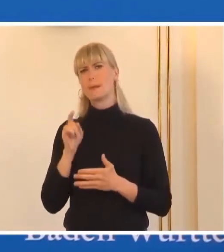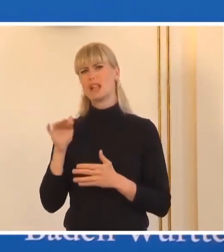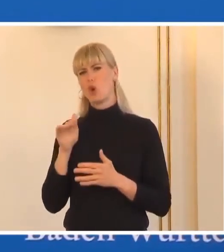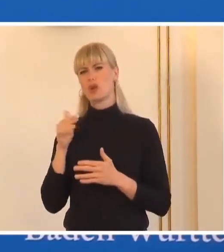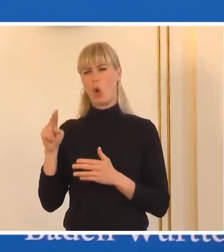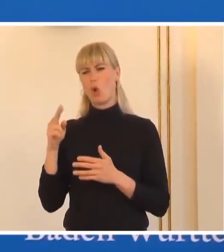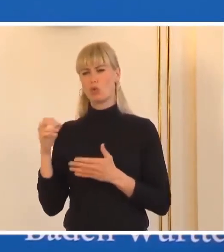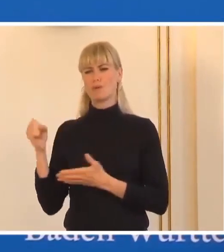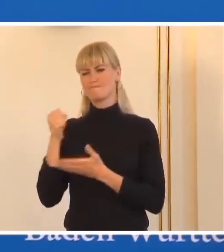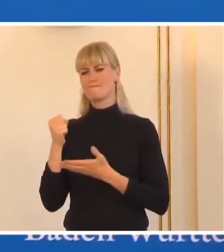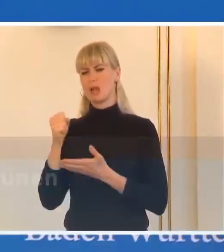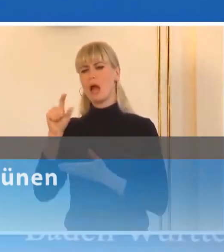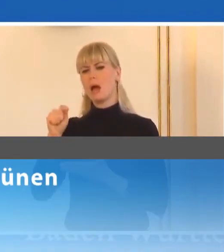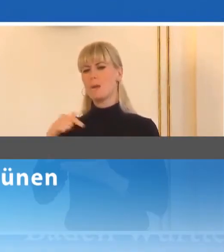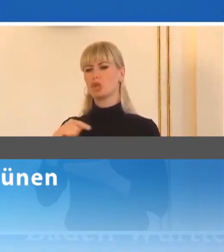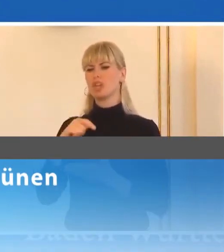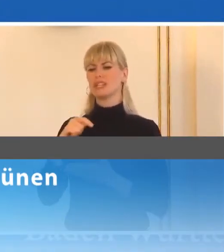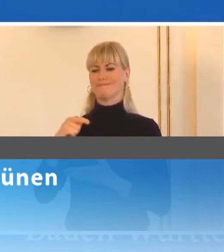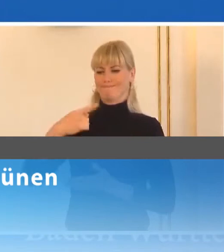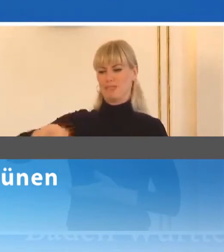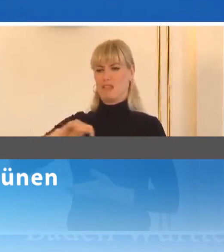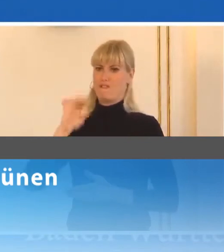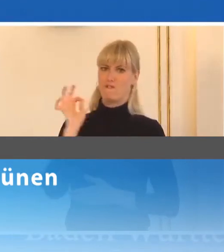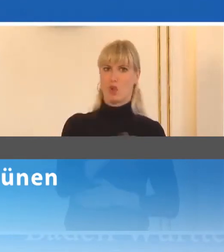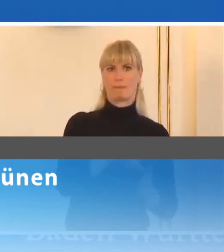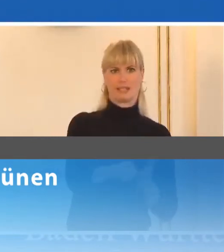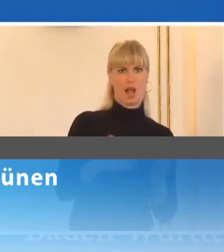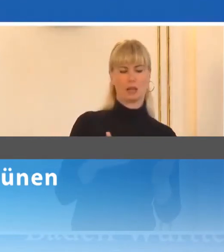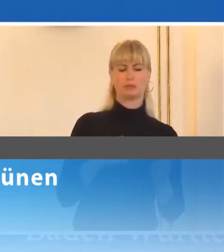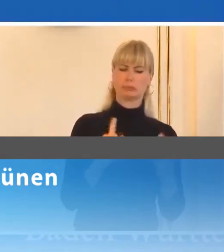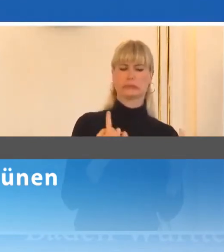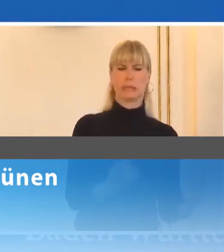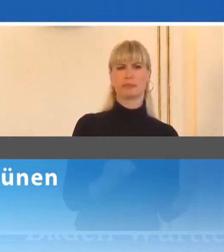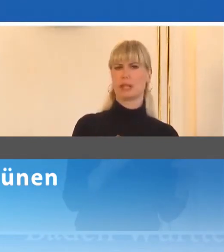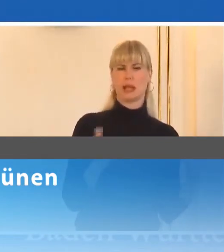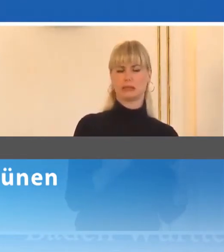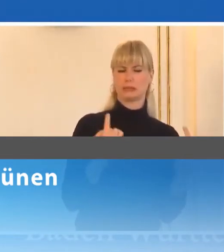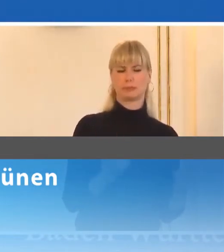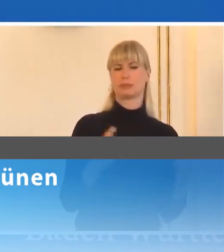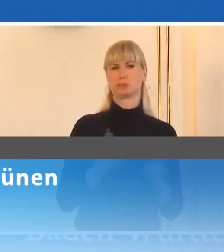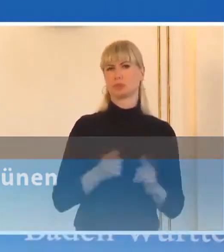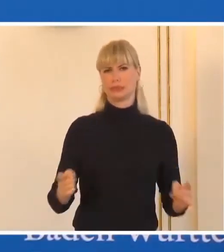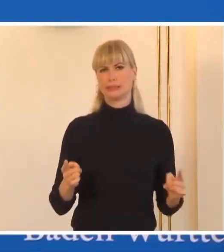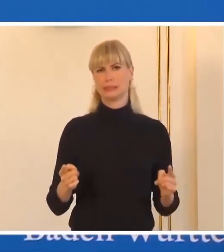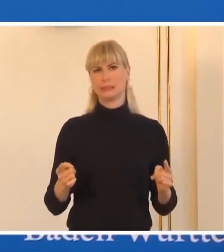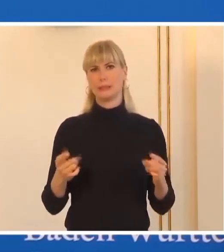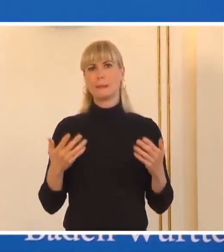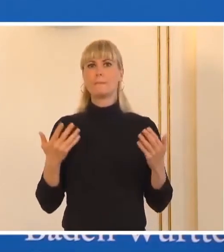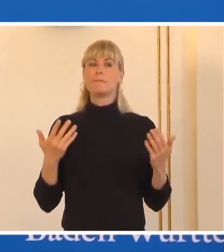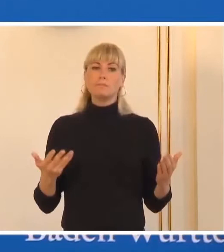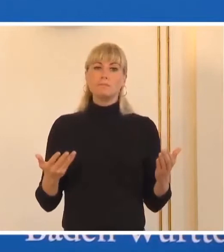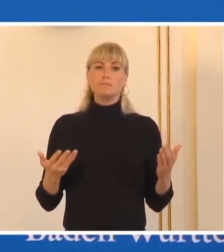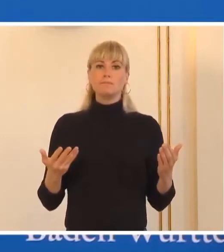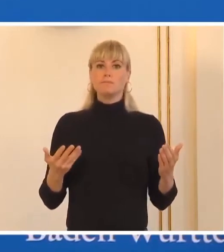auszahlen. Wir werden jetzt eine weitere Abschlagszahlung in der gleichen Höhe leisten. Da geht es, wie gesagt,